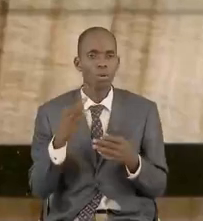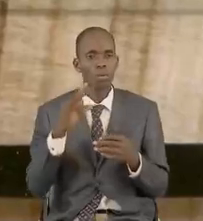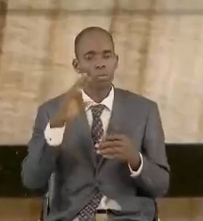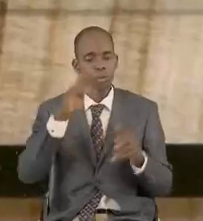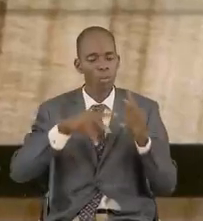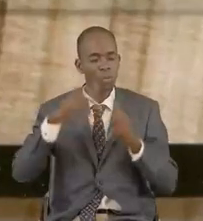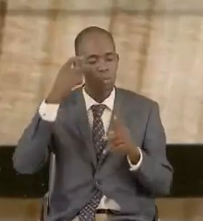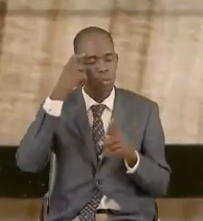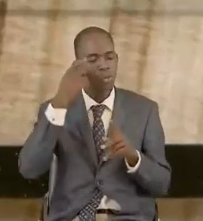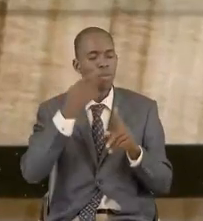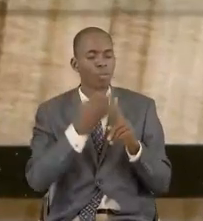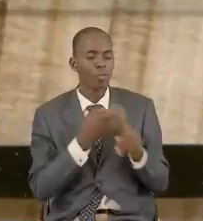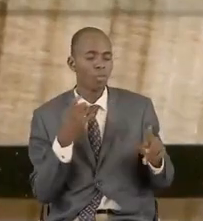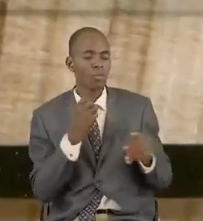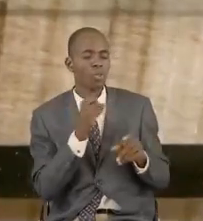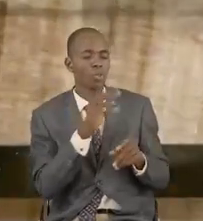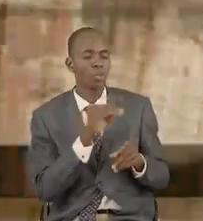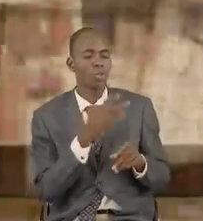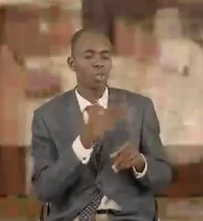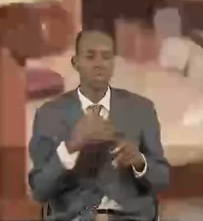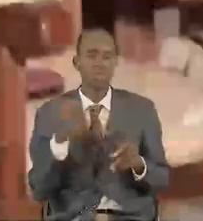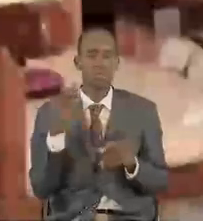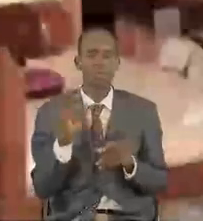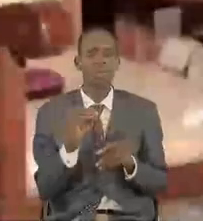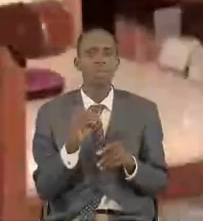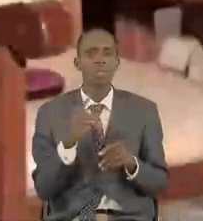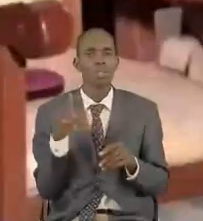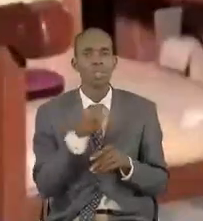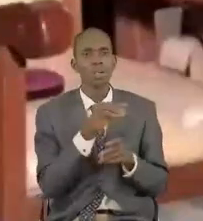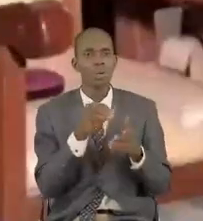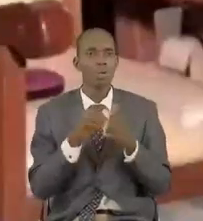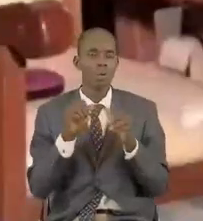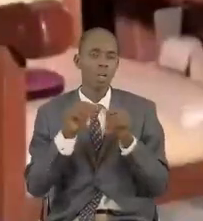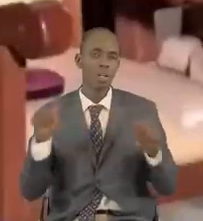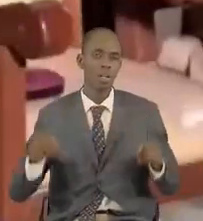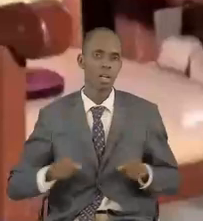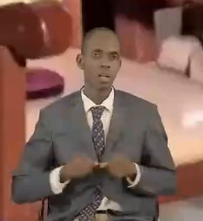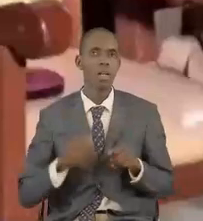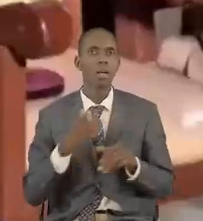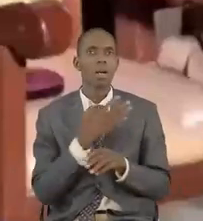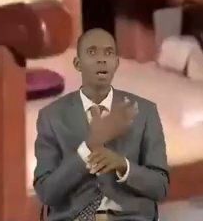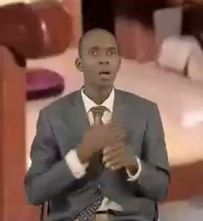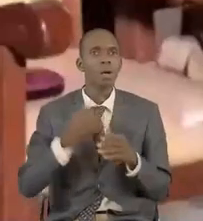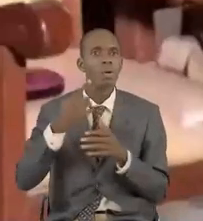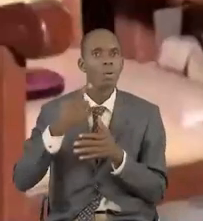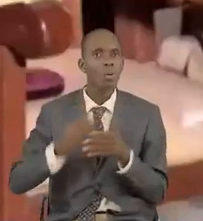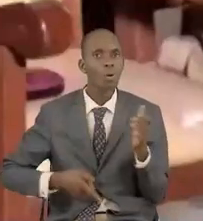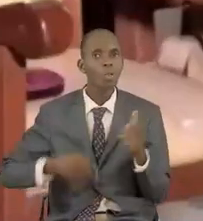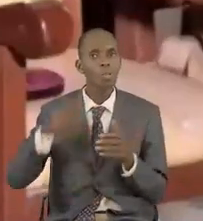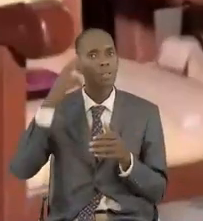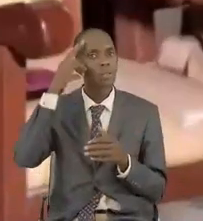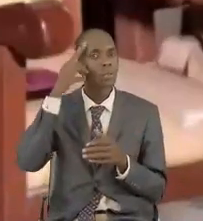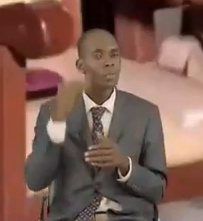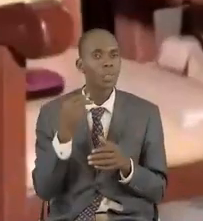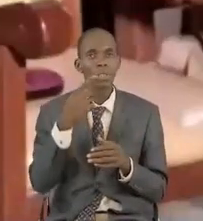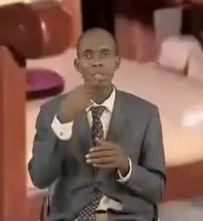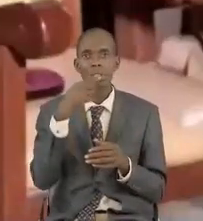a-t-elle monsieur l'heure a-t-elle madame leur mari et ce que Moïse a dit